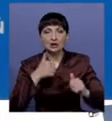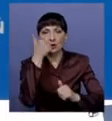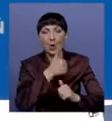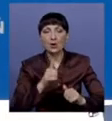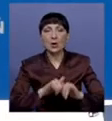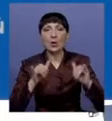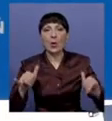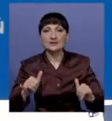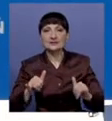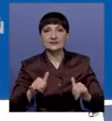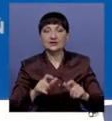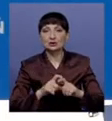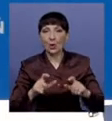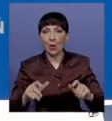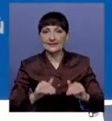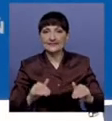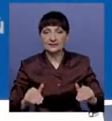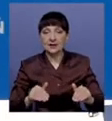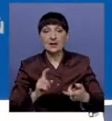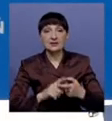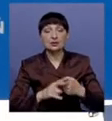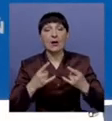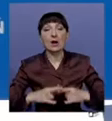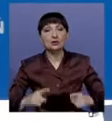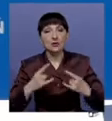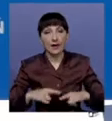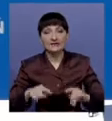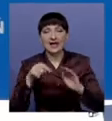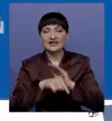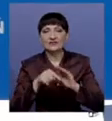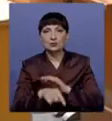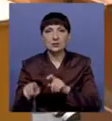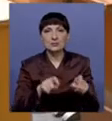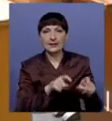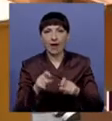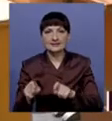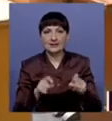стабильный рост контингента школ наблюдается за счет рождаемости и внутренней миграции.